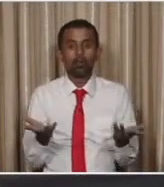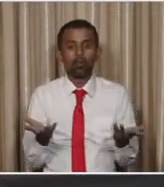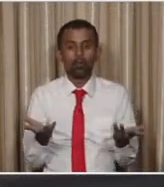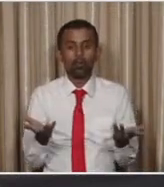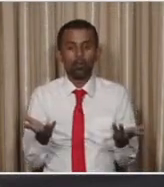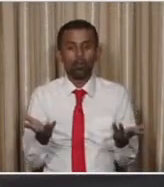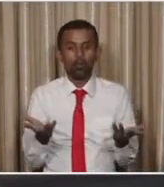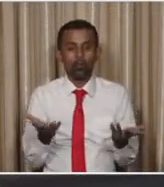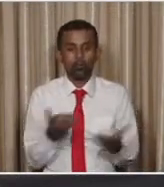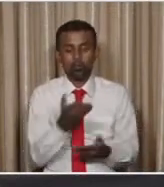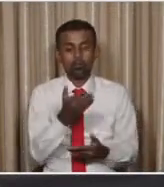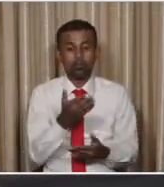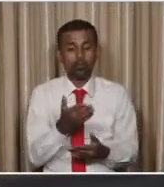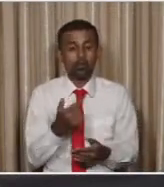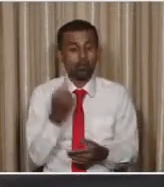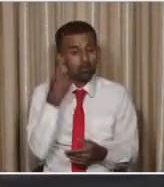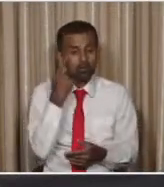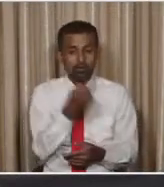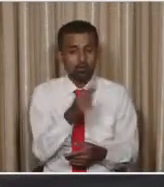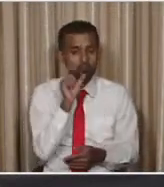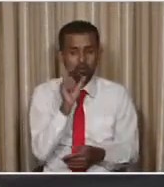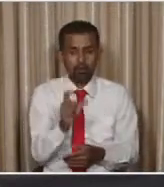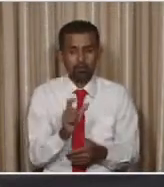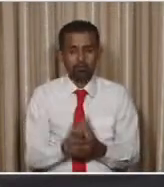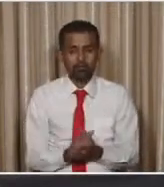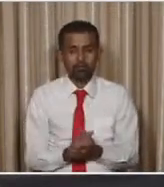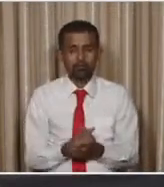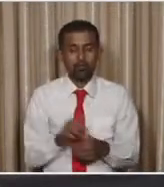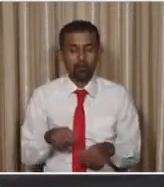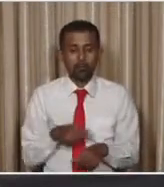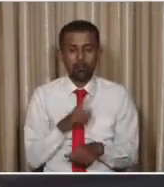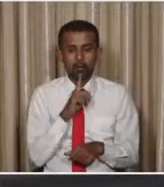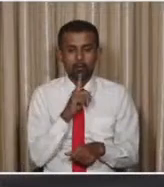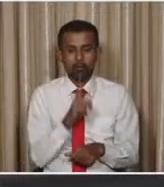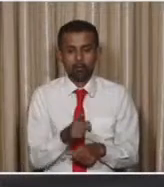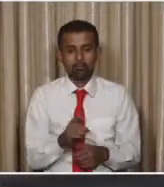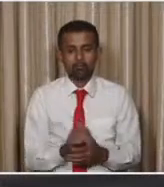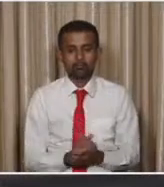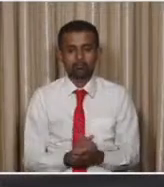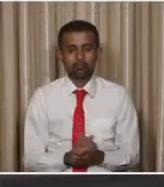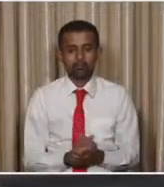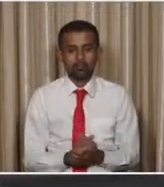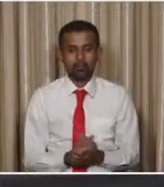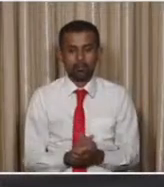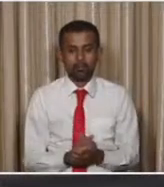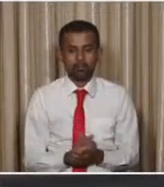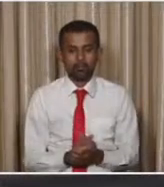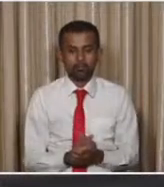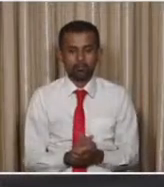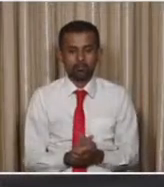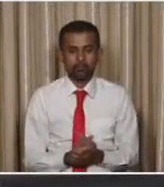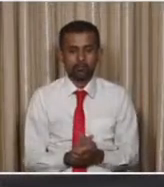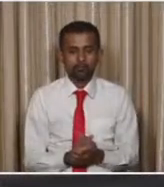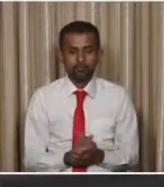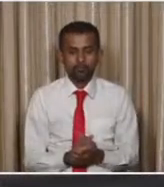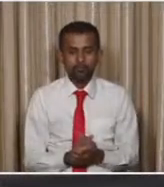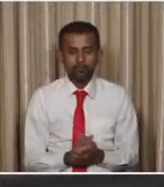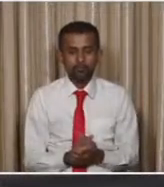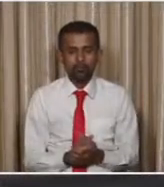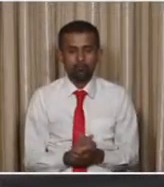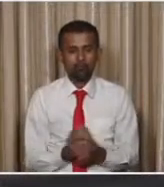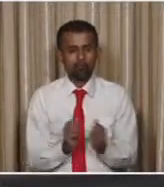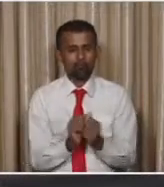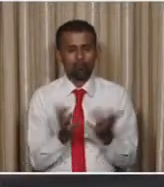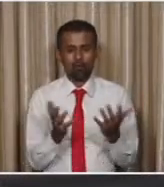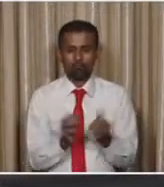එක පිළිබඳව ඒගොල්ලන්ගේ හෘද සාක්ෂියත් එක්ක කතා කරලා බලන්න කියන එක මම මේ වෙලාවේ යෝජනා කරනවා. ඒ නිසා විශේෂයෙන්ම පුස් වැඩිල්ලක්